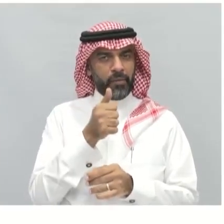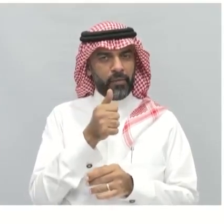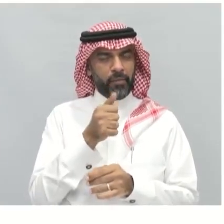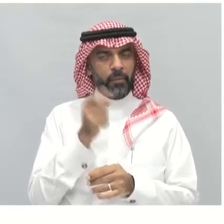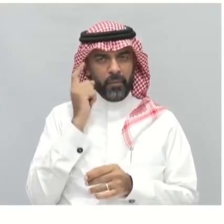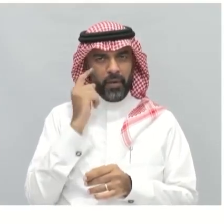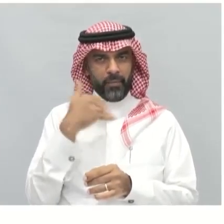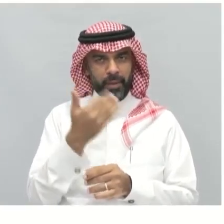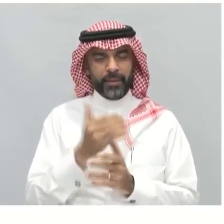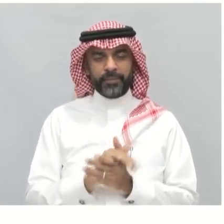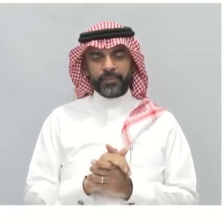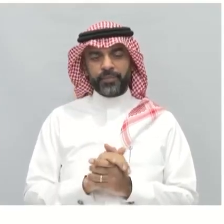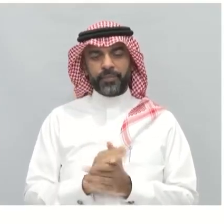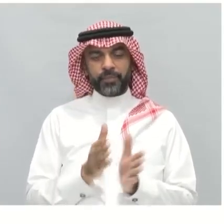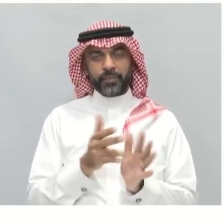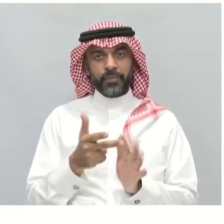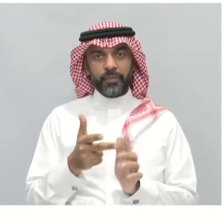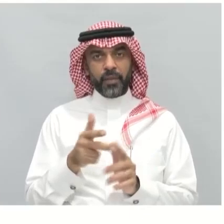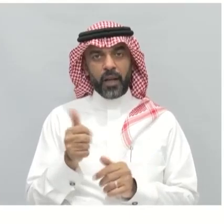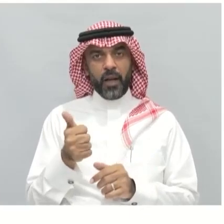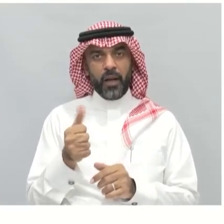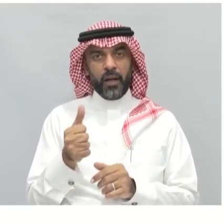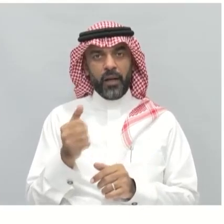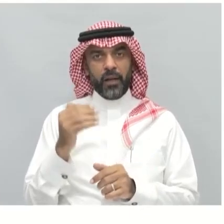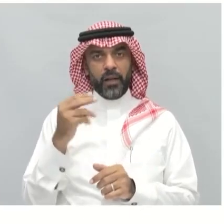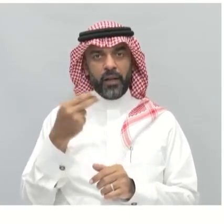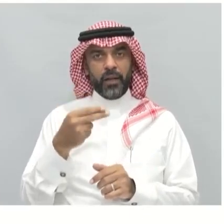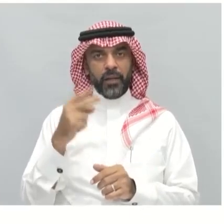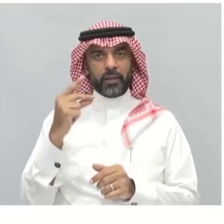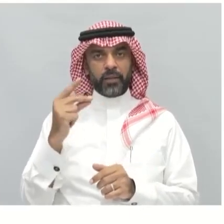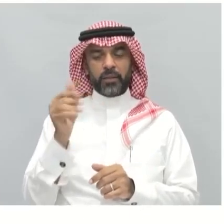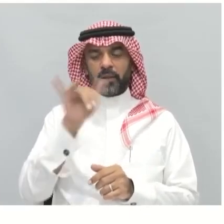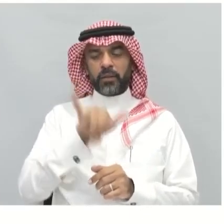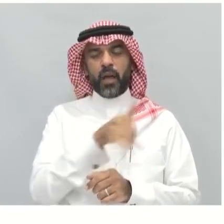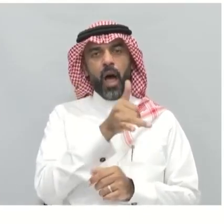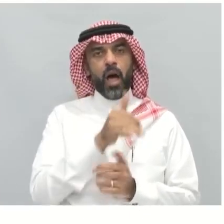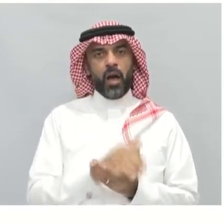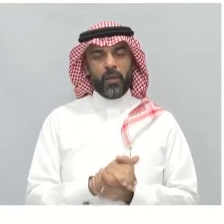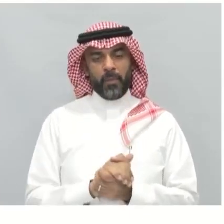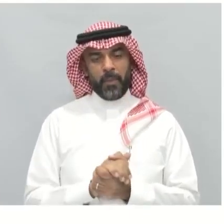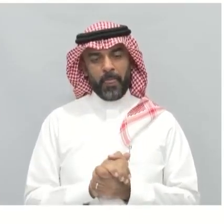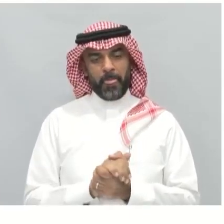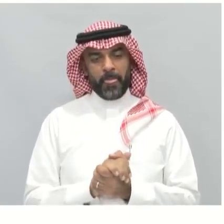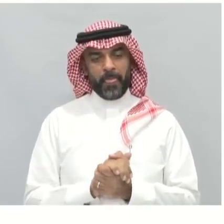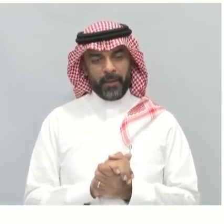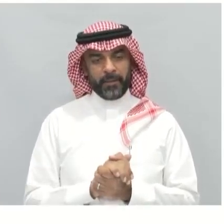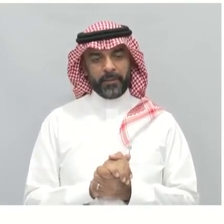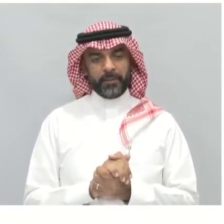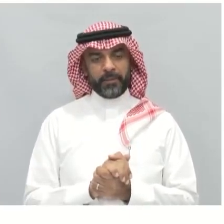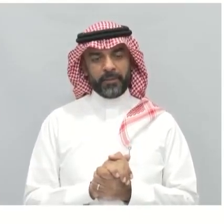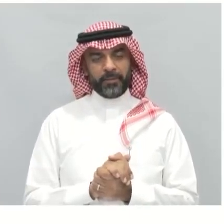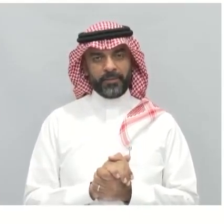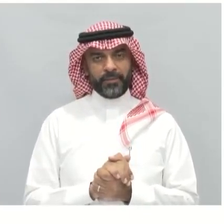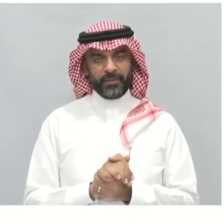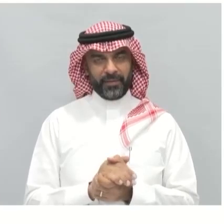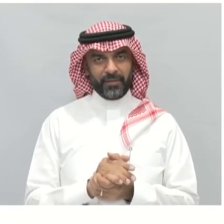سنعرف ذلك بعد قليل ا الفعل يعطي قلنا اعطى اعطى انتهى بالف اللينه رسمت على